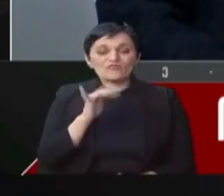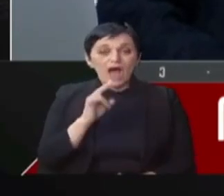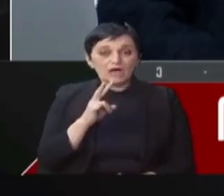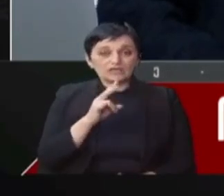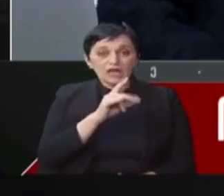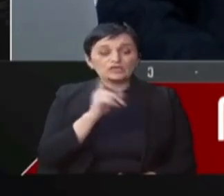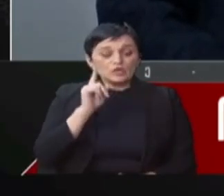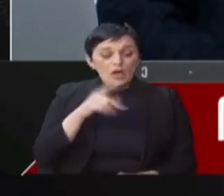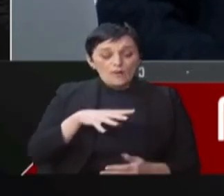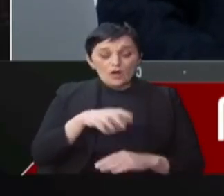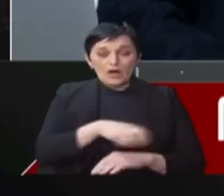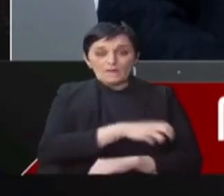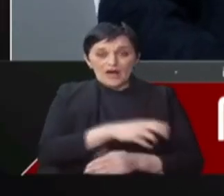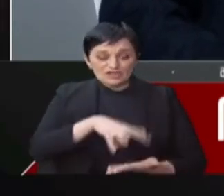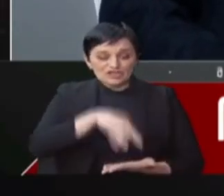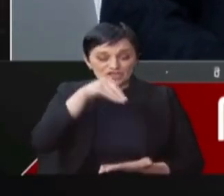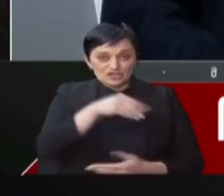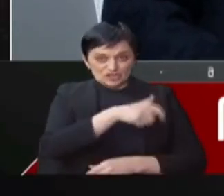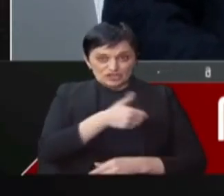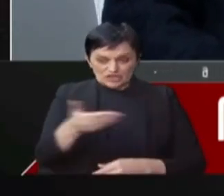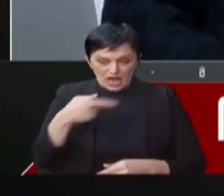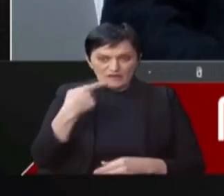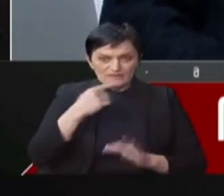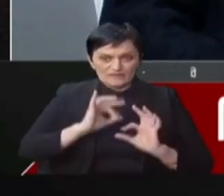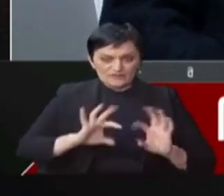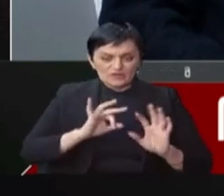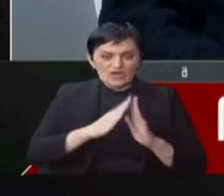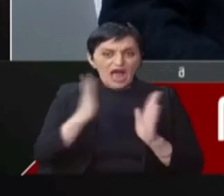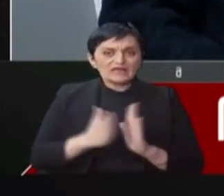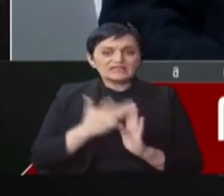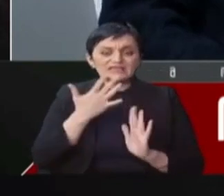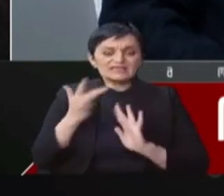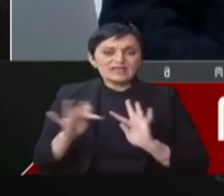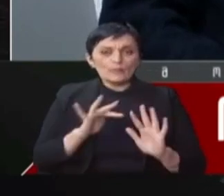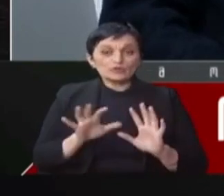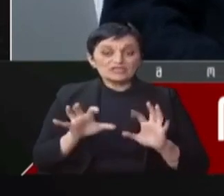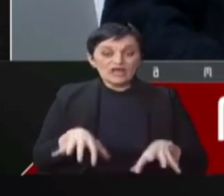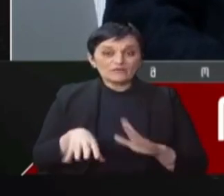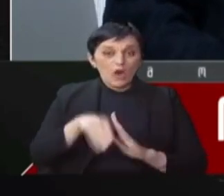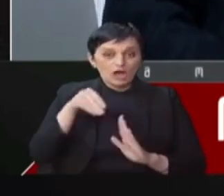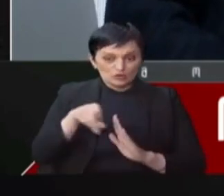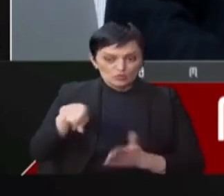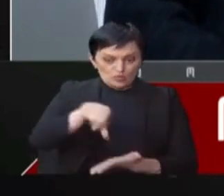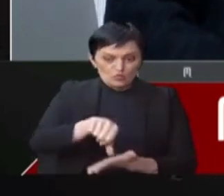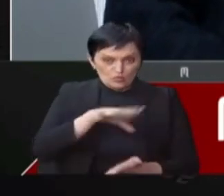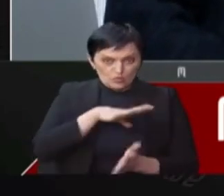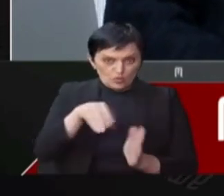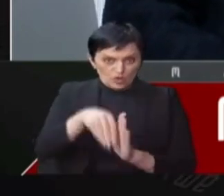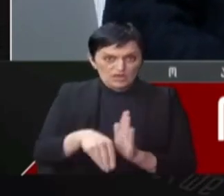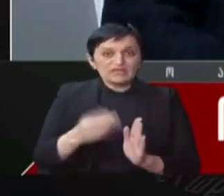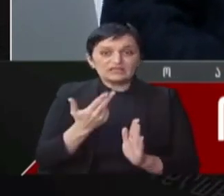მაყურებლისთვის ცნობილია, რომ პარტია გირჩის წევრები აცხადებთ, რომ თქვენც მიიღეთ მონაწილეობა ერთიანი ნაციონალური მოძრაობის თავმჯდომარის არჩევნებში და